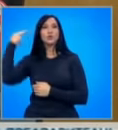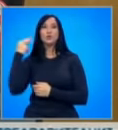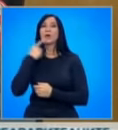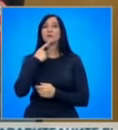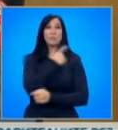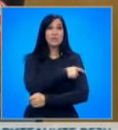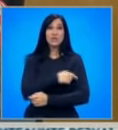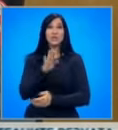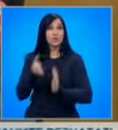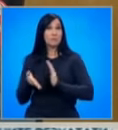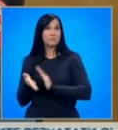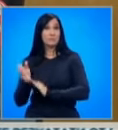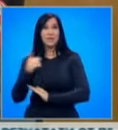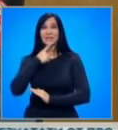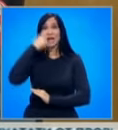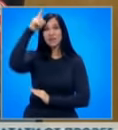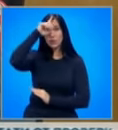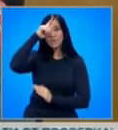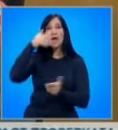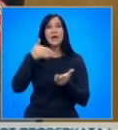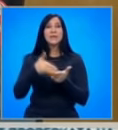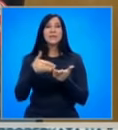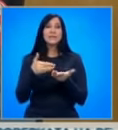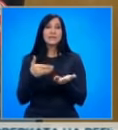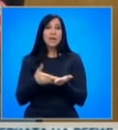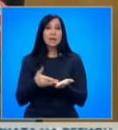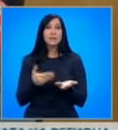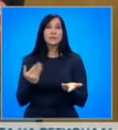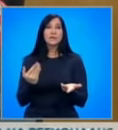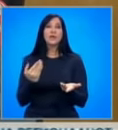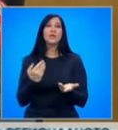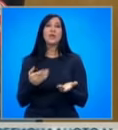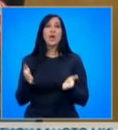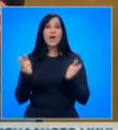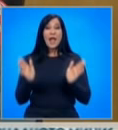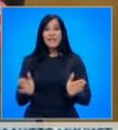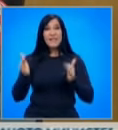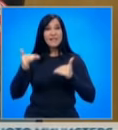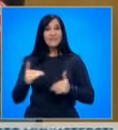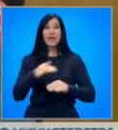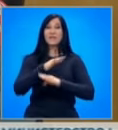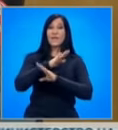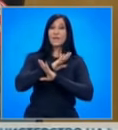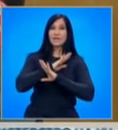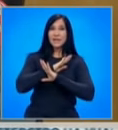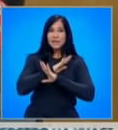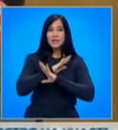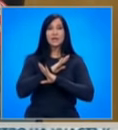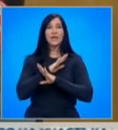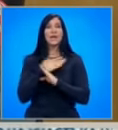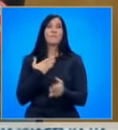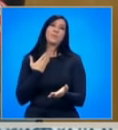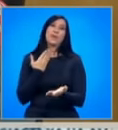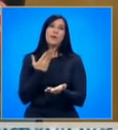ке отпътуваат за София, заради забързуване на постъпката на идентификация на загинатите и